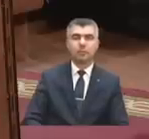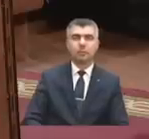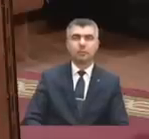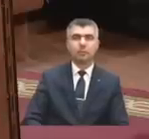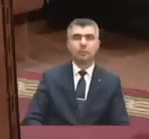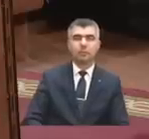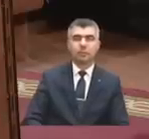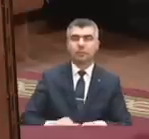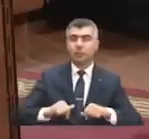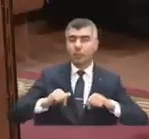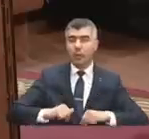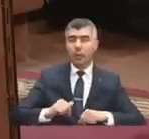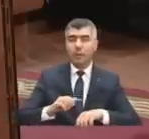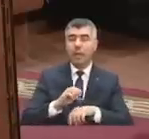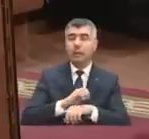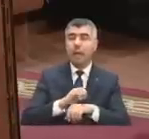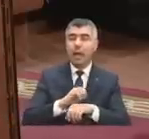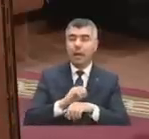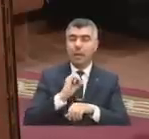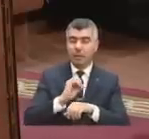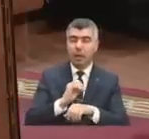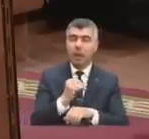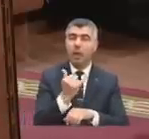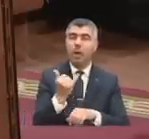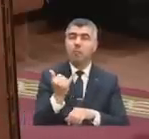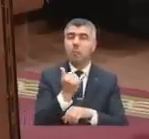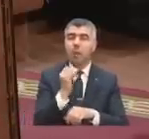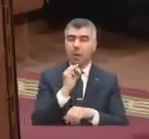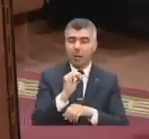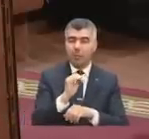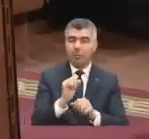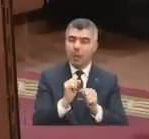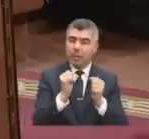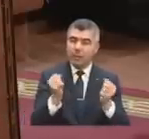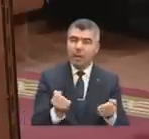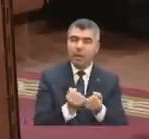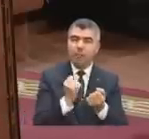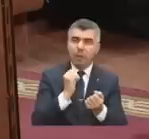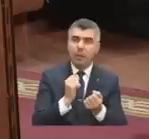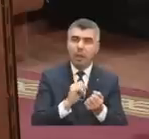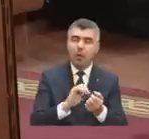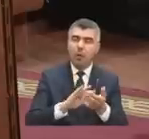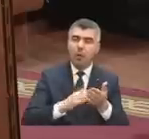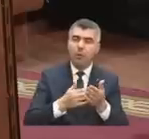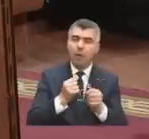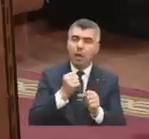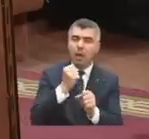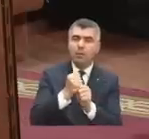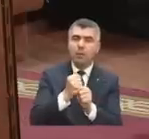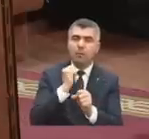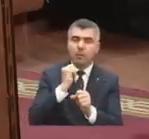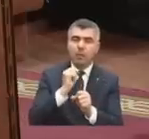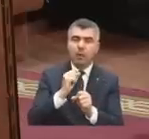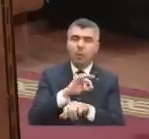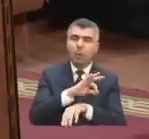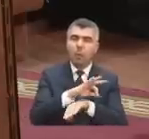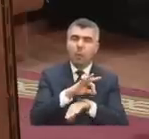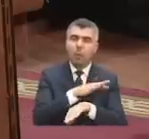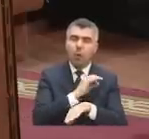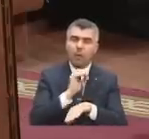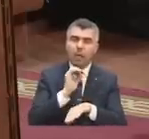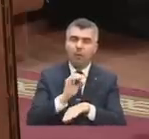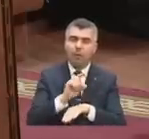وزاره الداخليه لاهميه كبيره لمساله تنميه كفاءات الموارد البشريه العامله بجماعه الترابيه من خلال